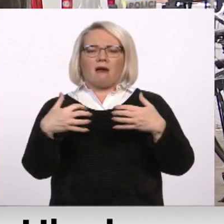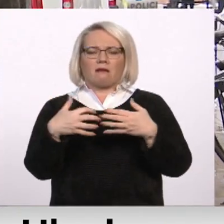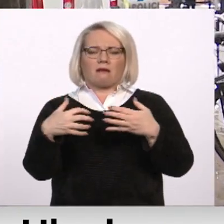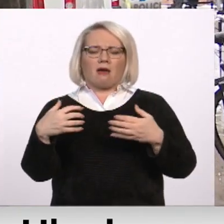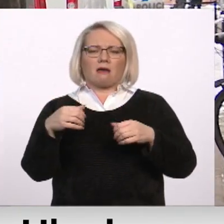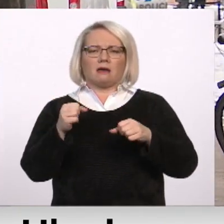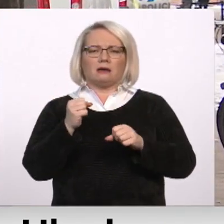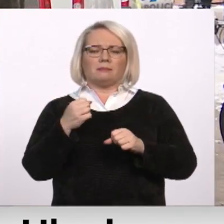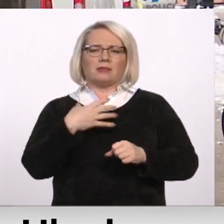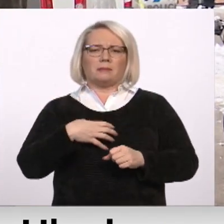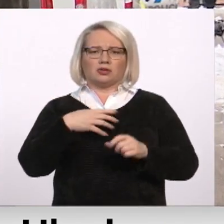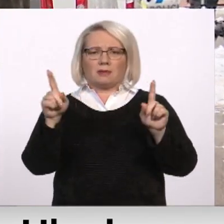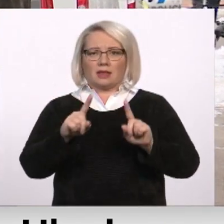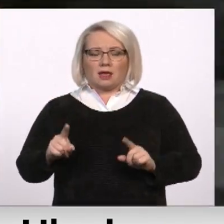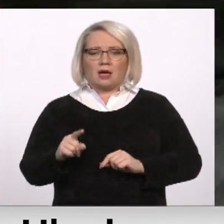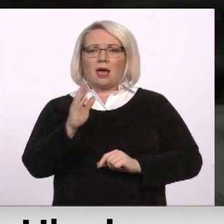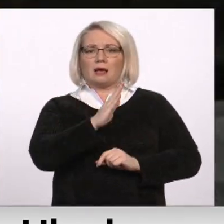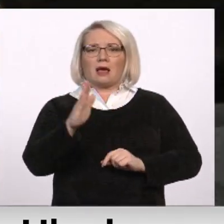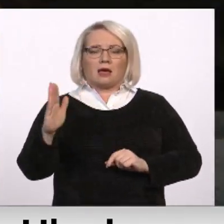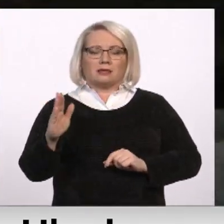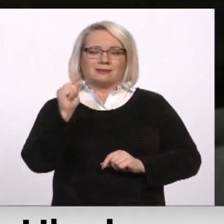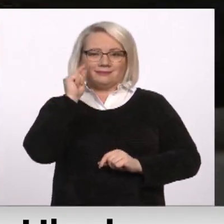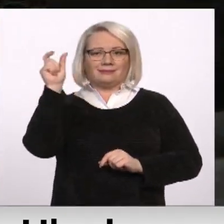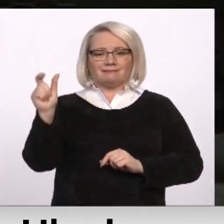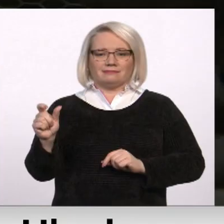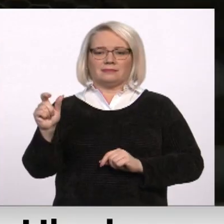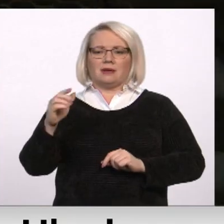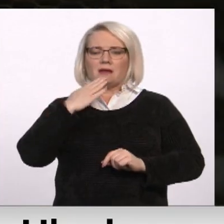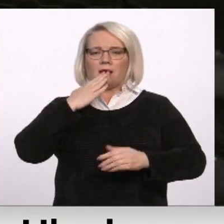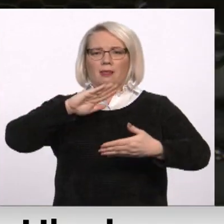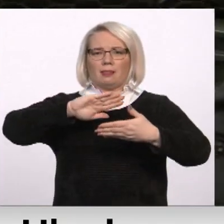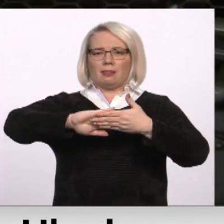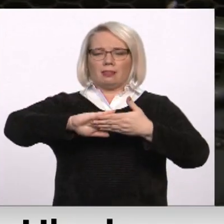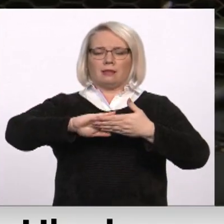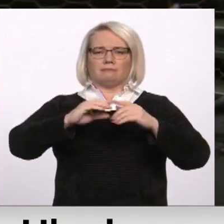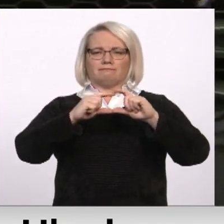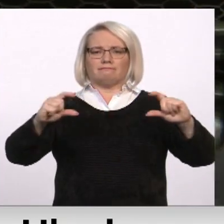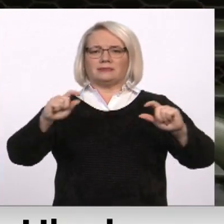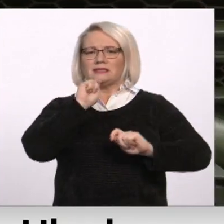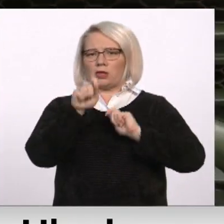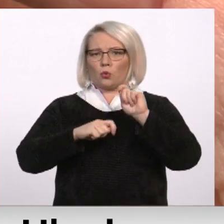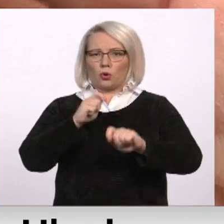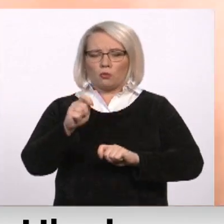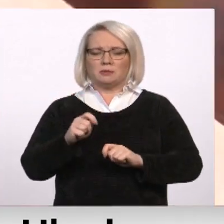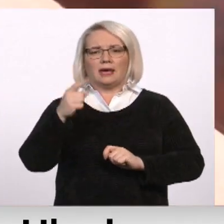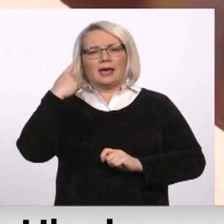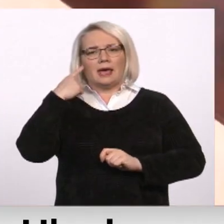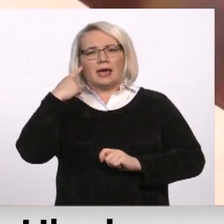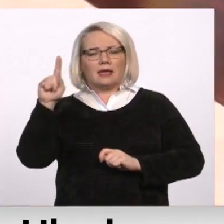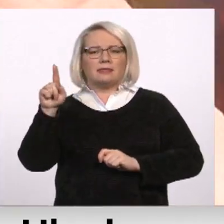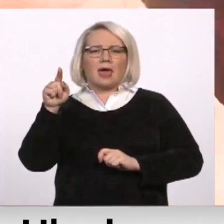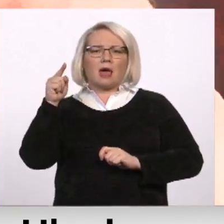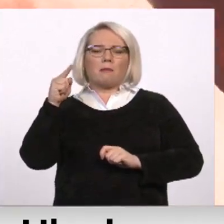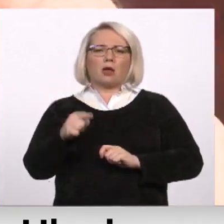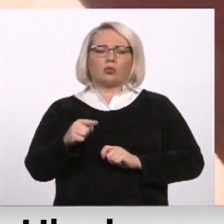nepieciešamas lietas. Uz katras no tām Māris Upenieks uzlīmē arī ziedojumu platformas uzlīmi. Ideja par straumēšanu viņam radās